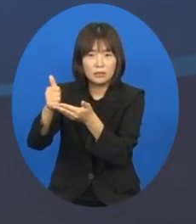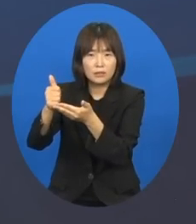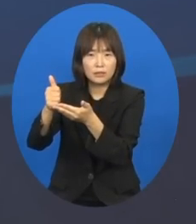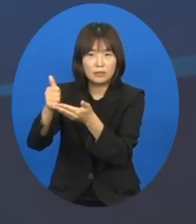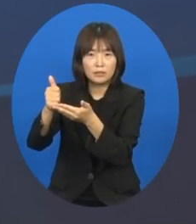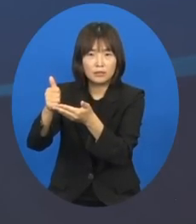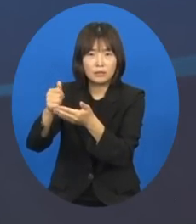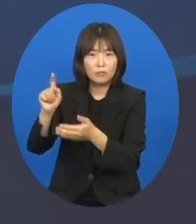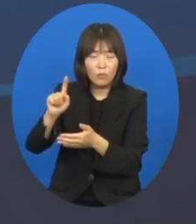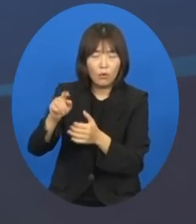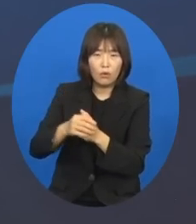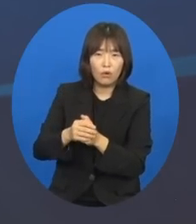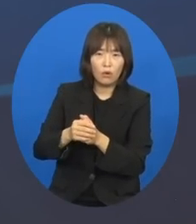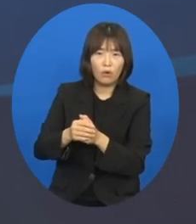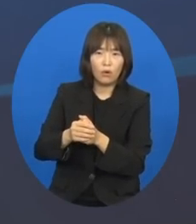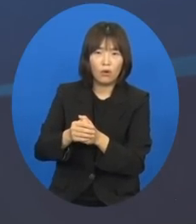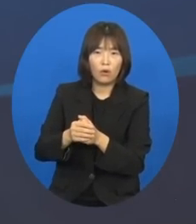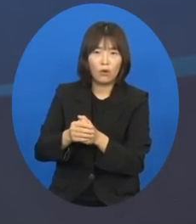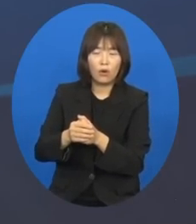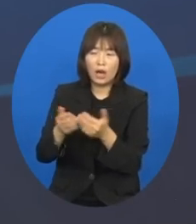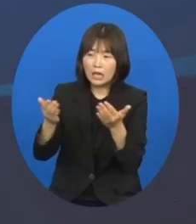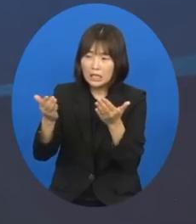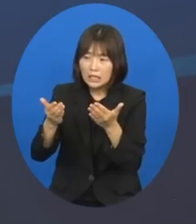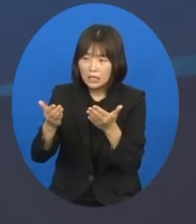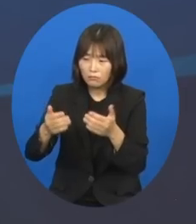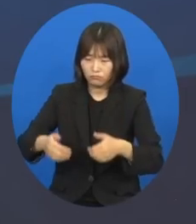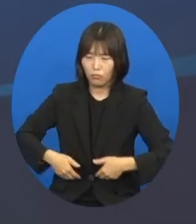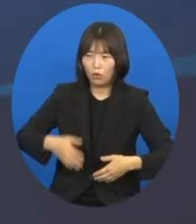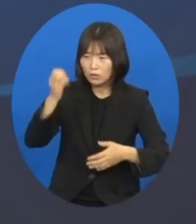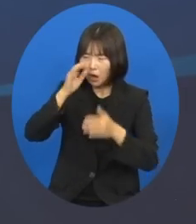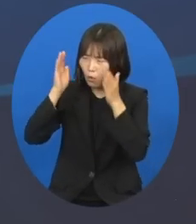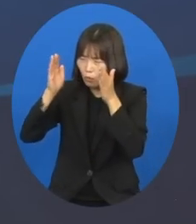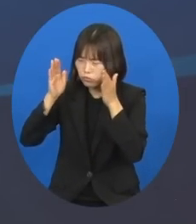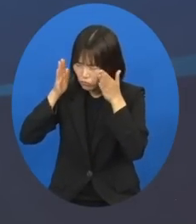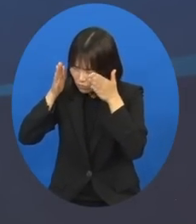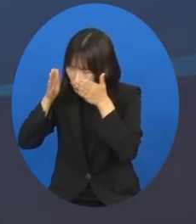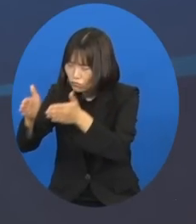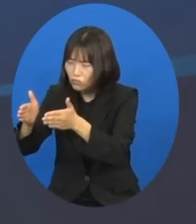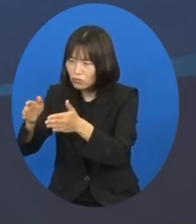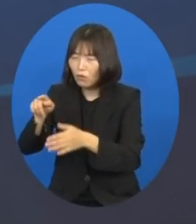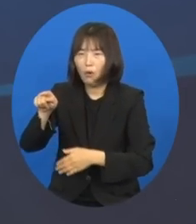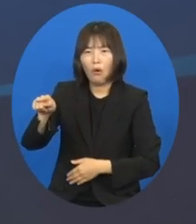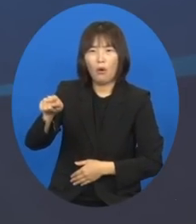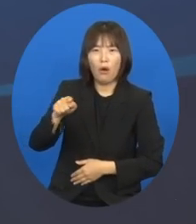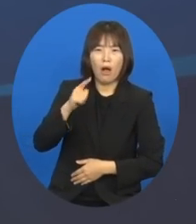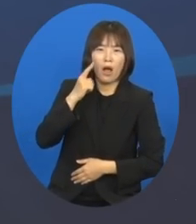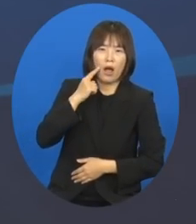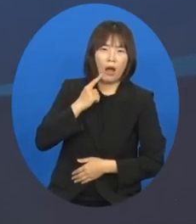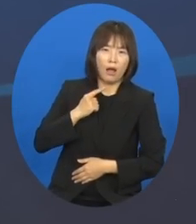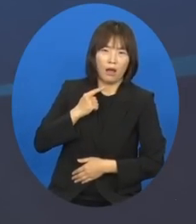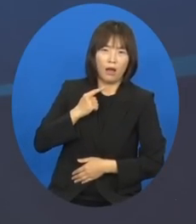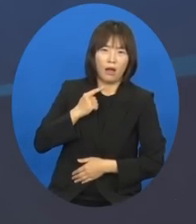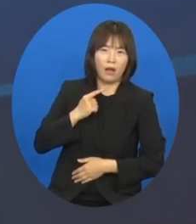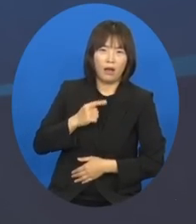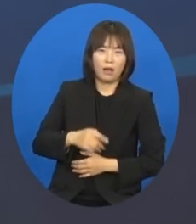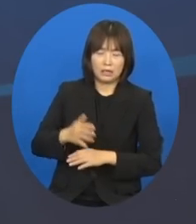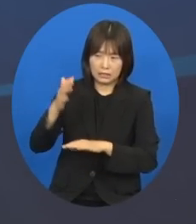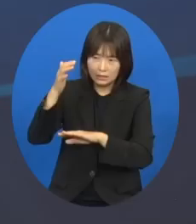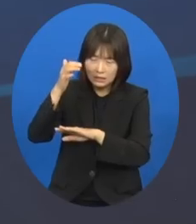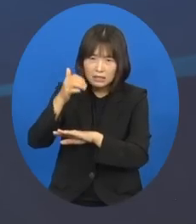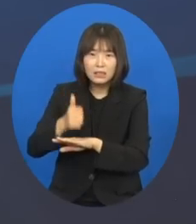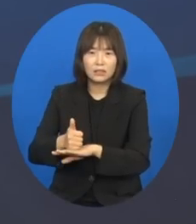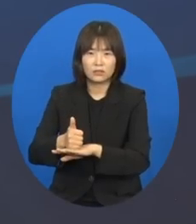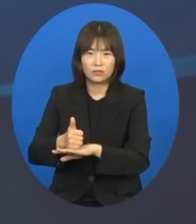일을 안 하고 공부만 하더라구요 얼마나 부러운지 몰라요 나중에 어둠이